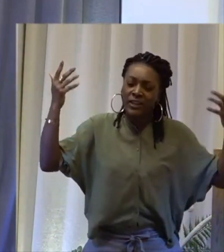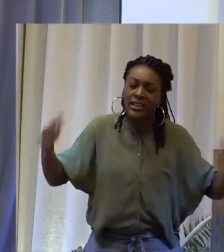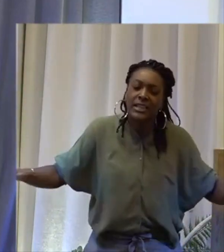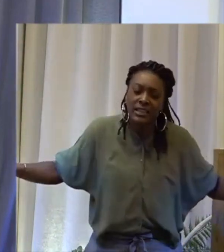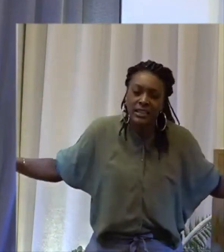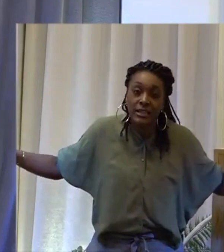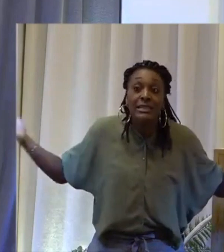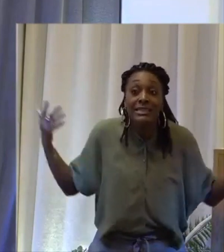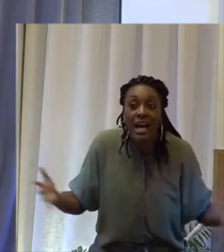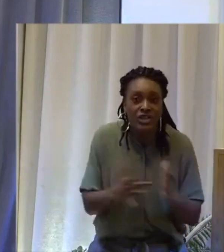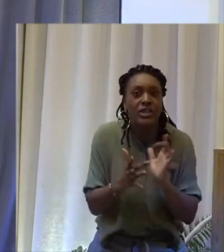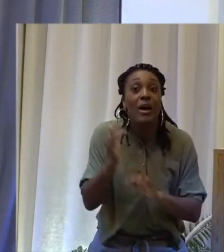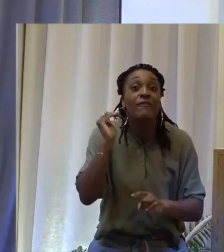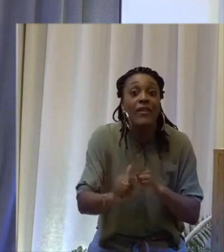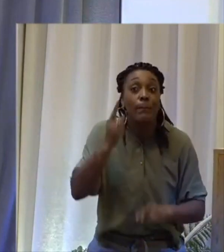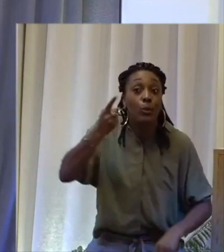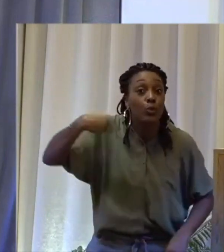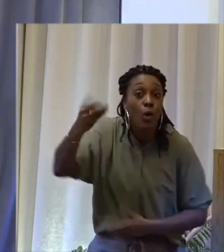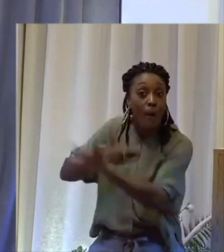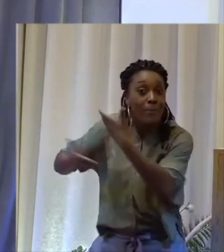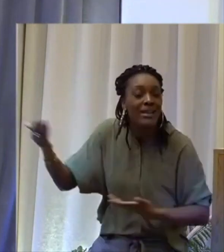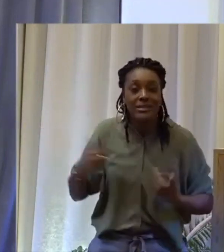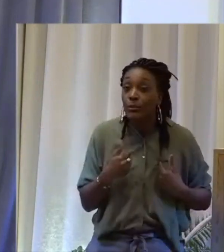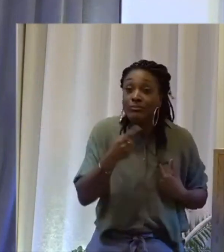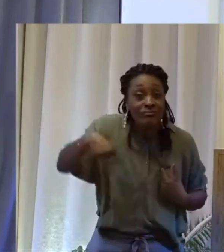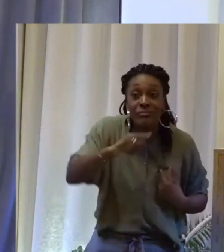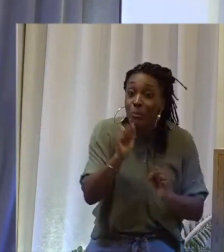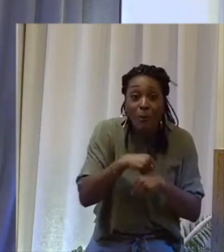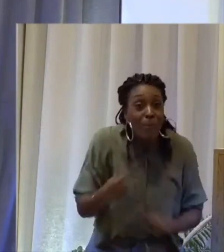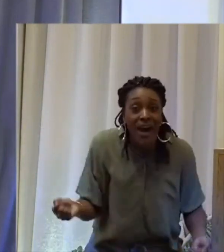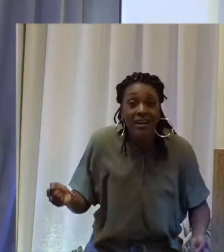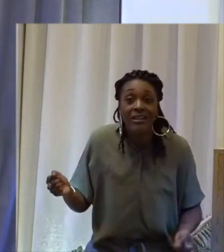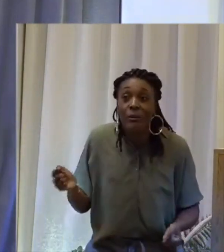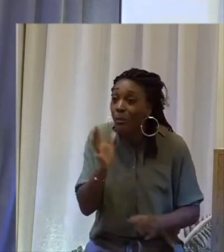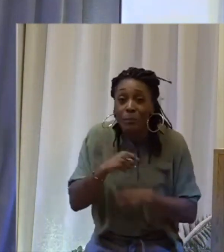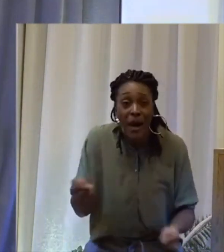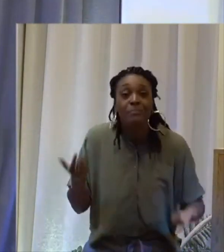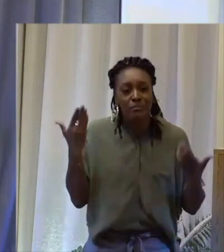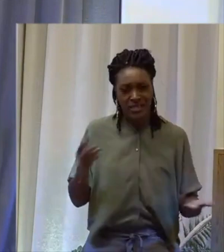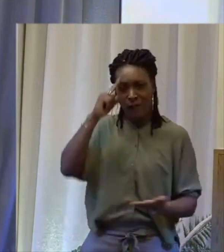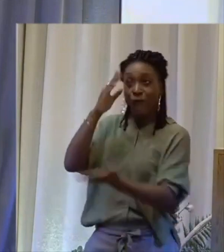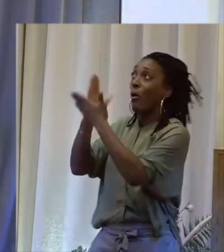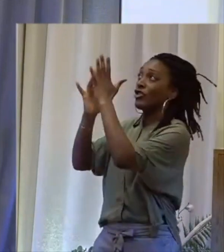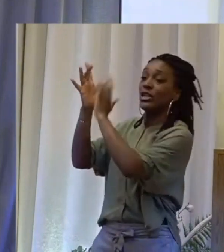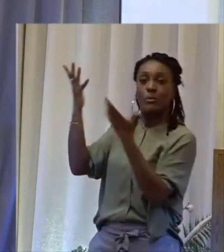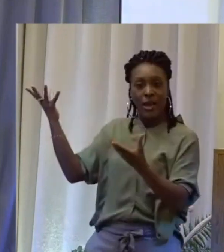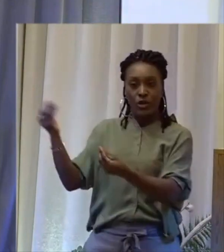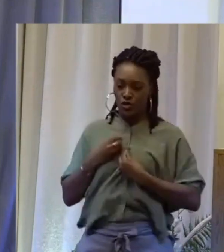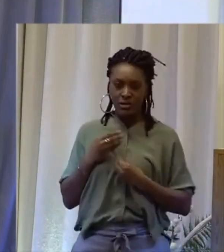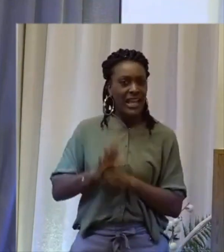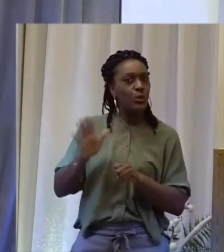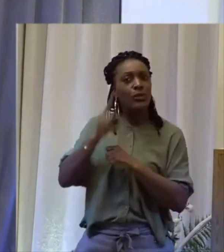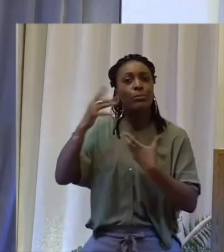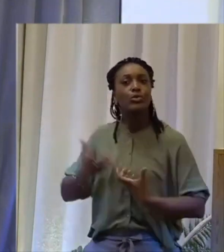satisfait. La justice du ciel maintenant, elle a été changée parce que si vous avez foi en moi, c'est suffisant maintenant